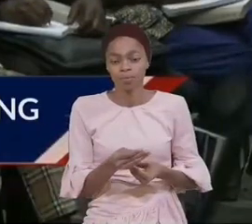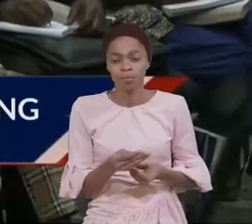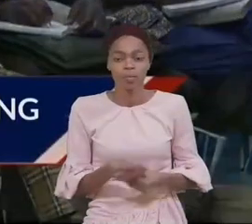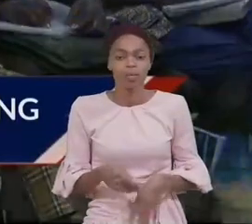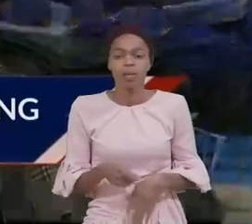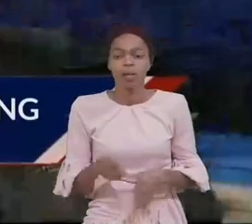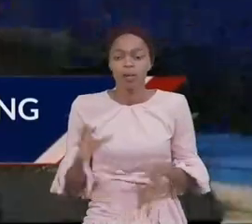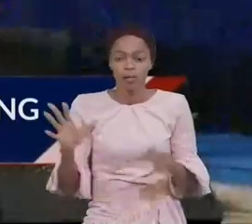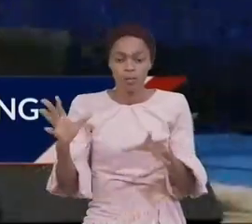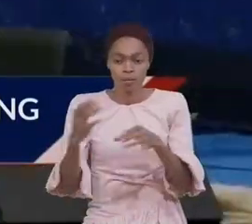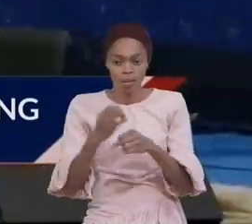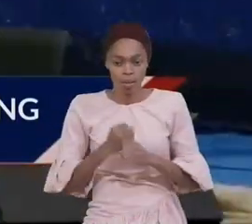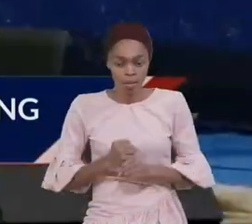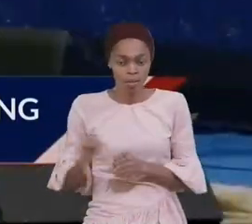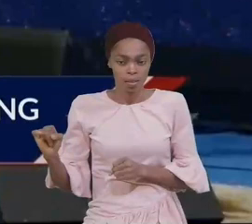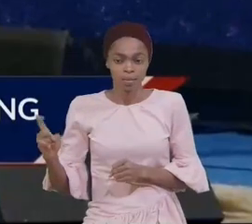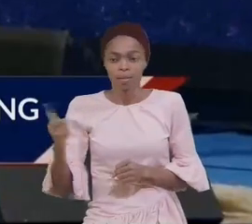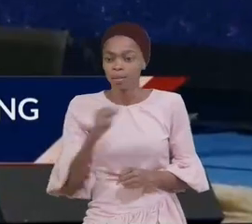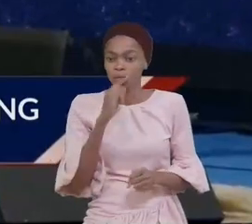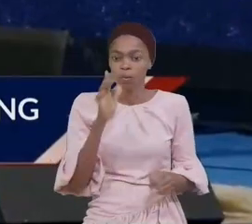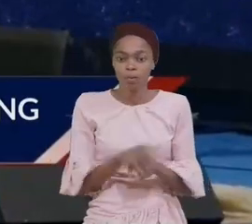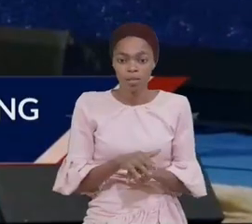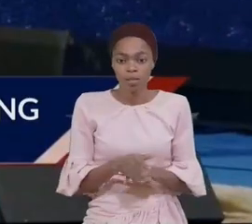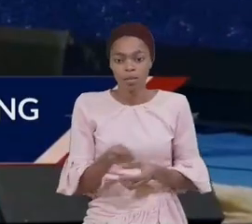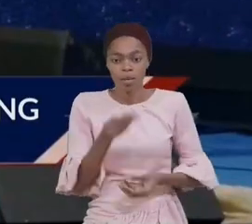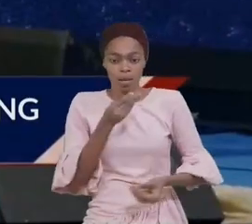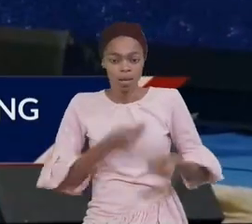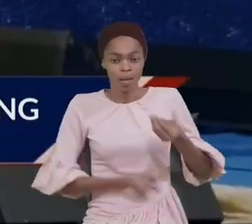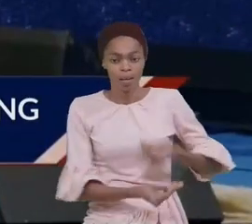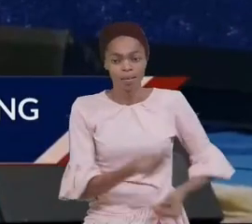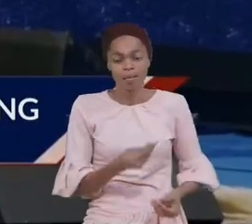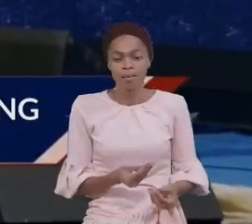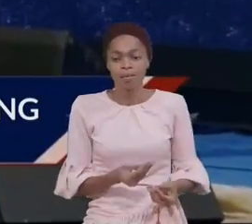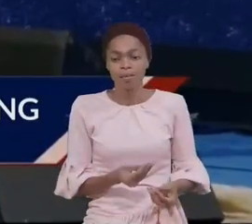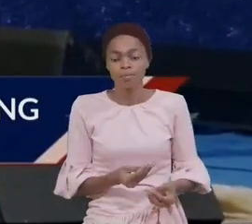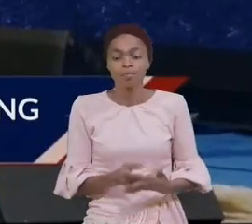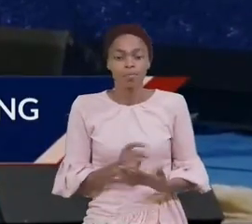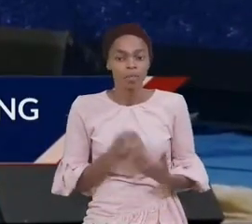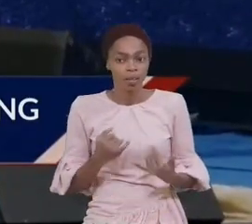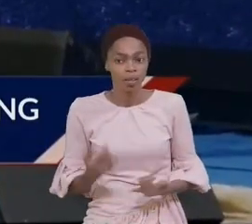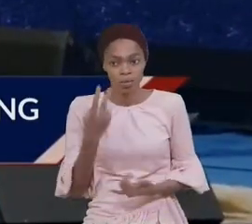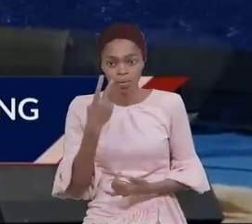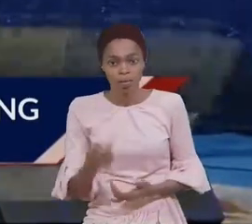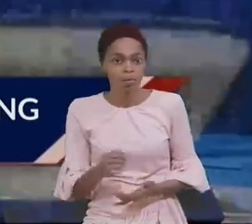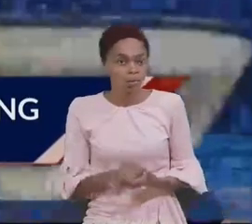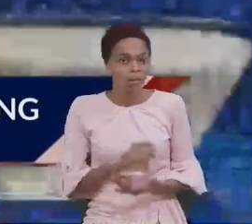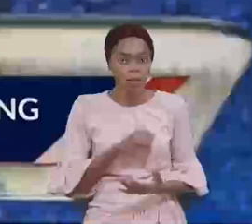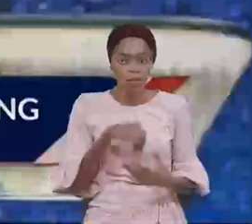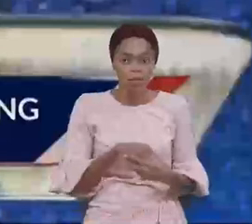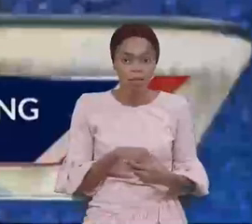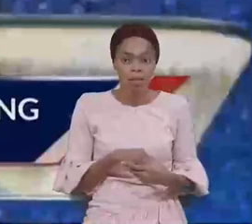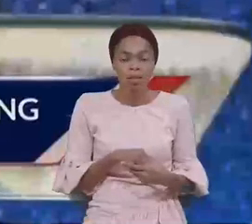Posséder l'héritage promis. Rappelez-vous, en Psaume 2, Dieu a dit